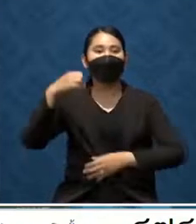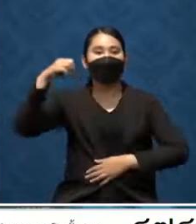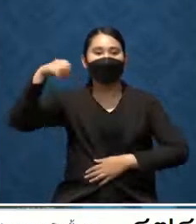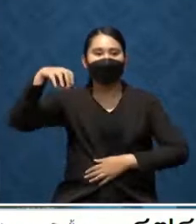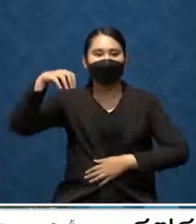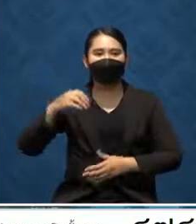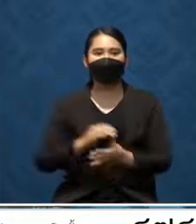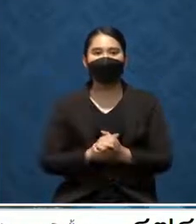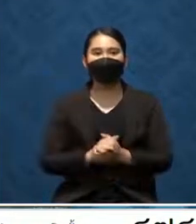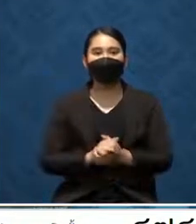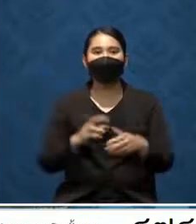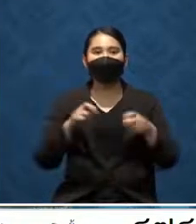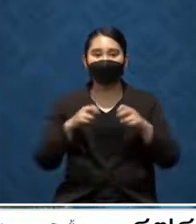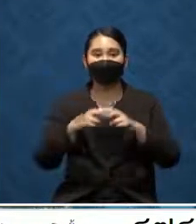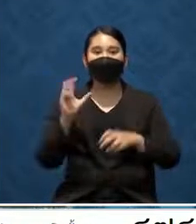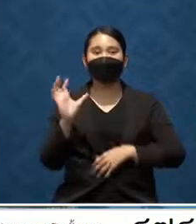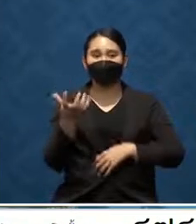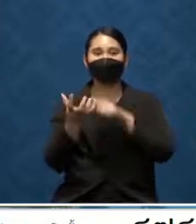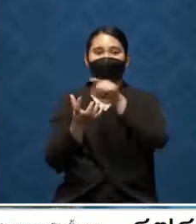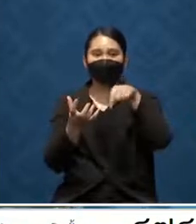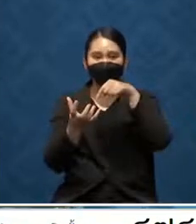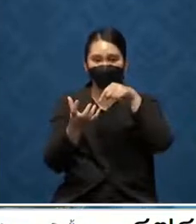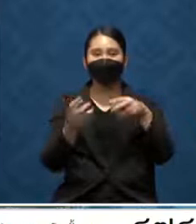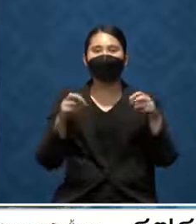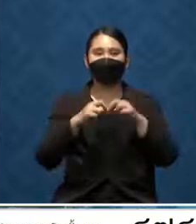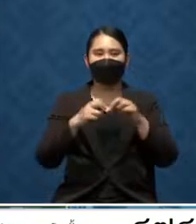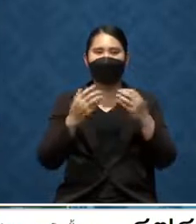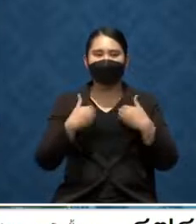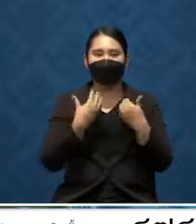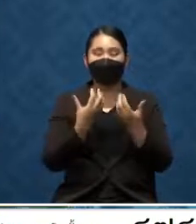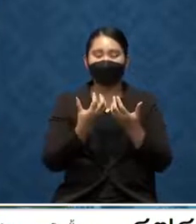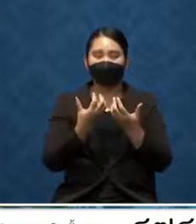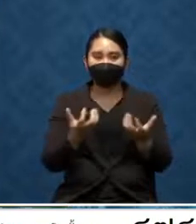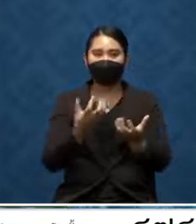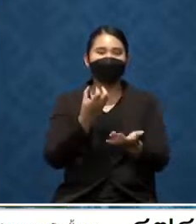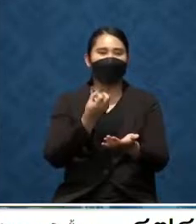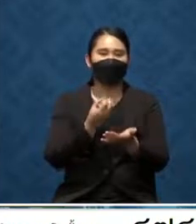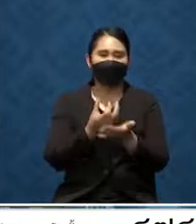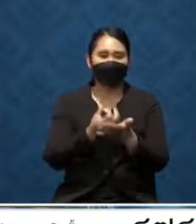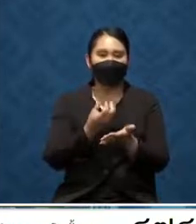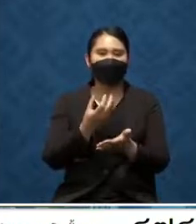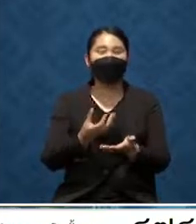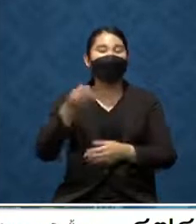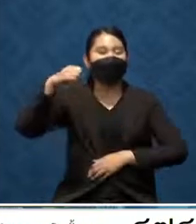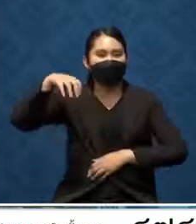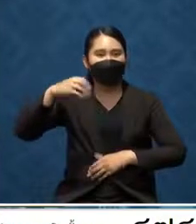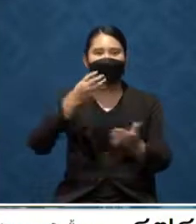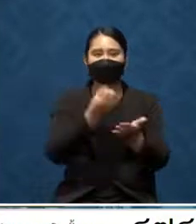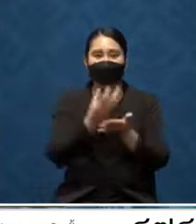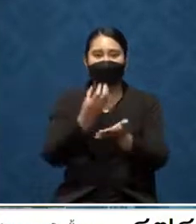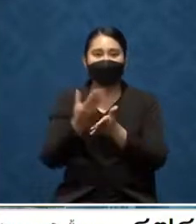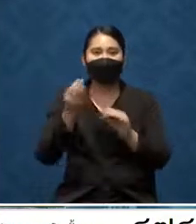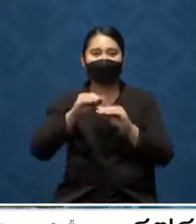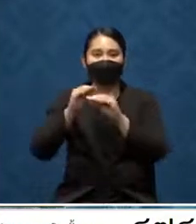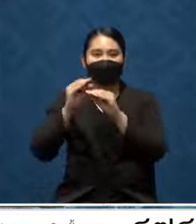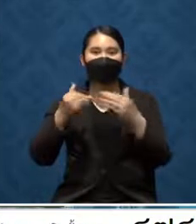จากวิกฤษระดับโลกเป็ปญหาค่ไฟประชาชนจะขึ้นแลประชาชนกเพื่งพารัฒแล้วก็